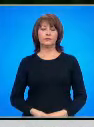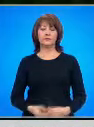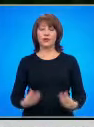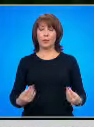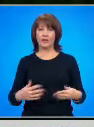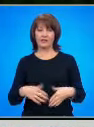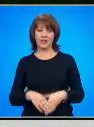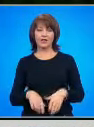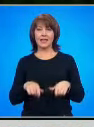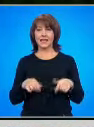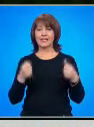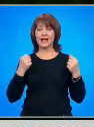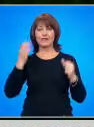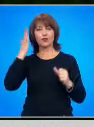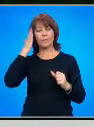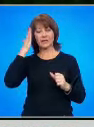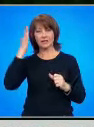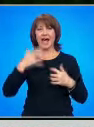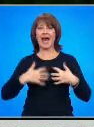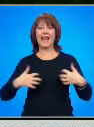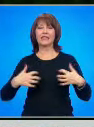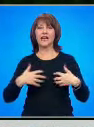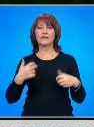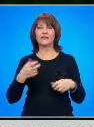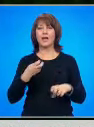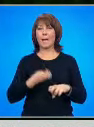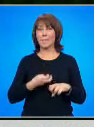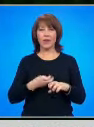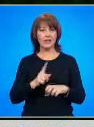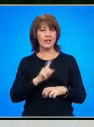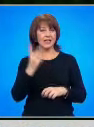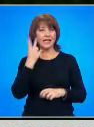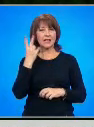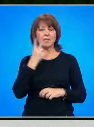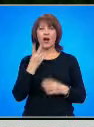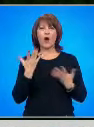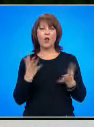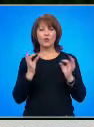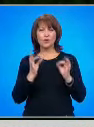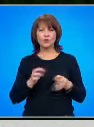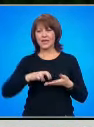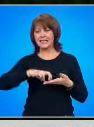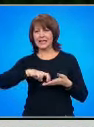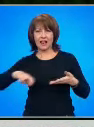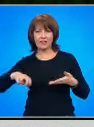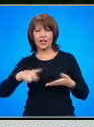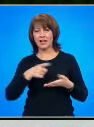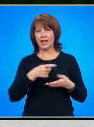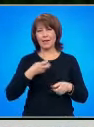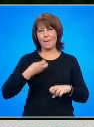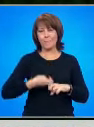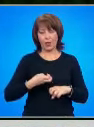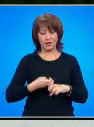Добър вечер. И днес Здравното министерство и Александровска болница не успяха да се разберат колко точно са задълженията на лечебното